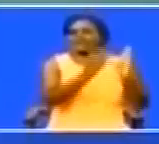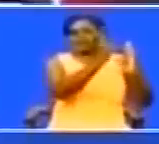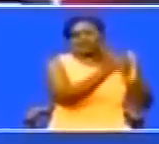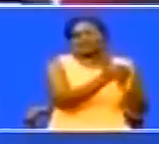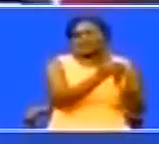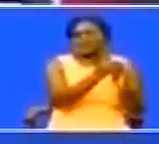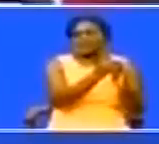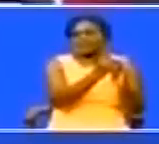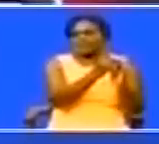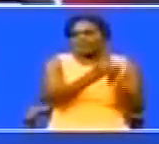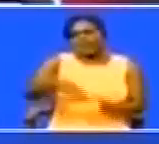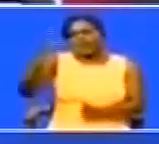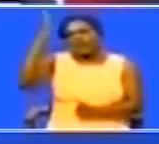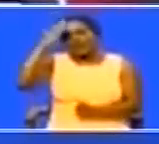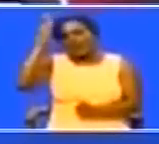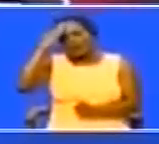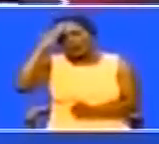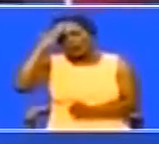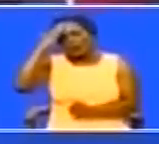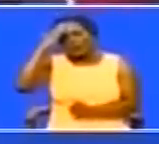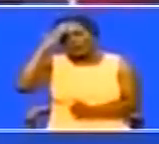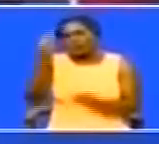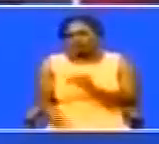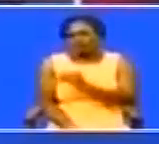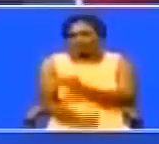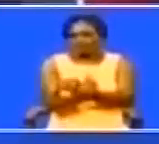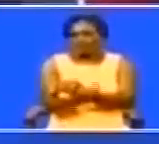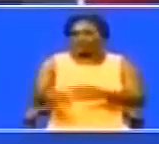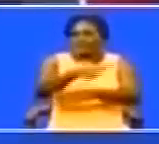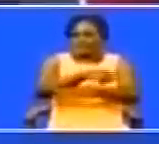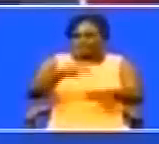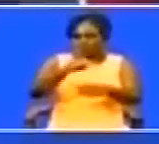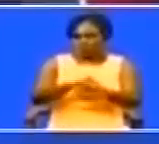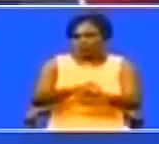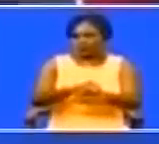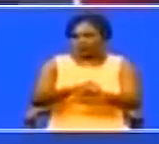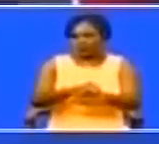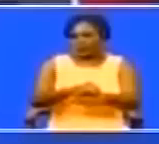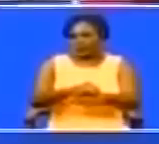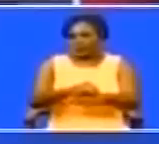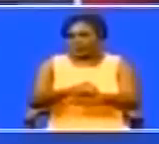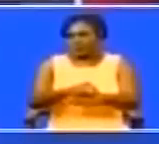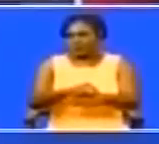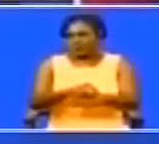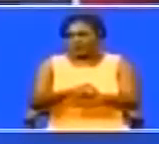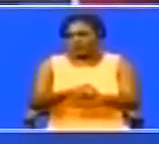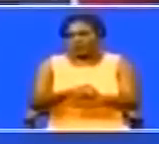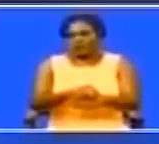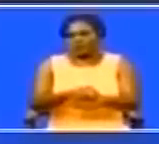Kenya. We now know that in the league of corrupt nations, we are now in the Super League, the Premier